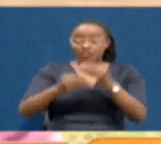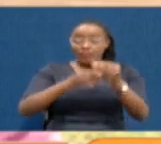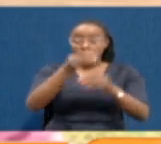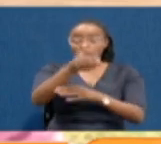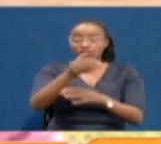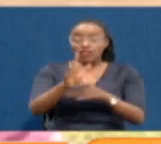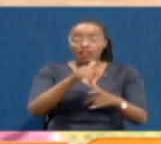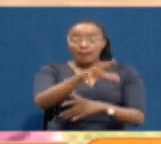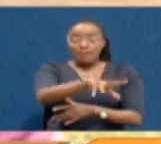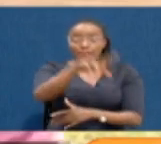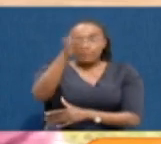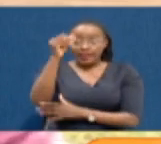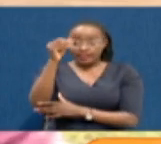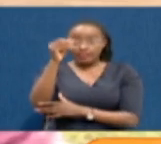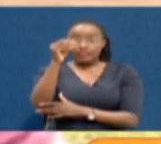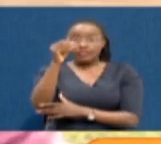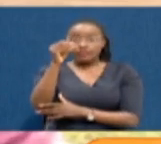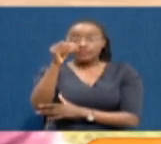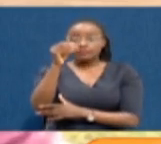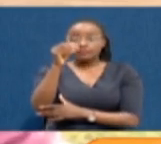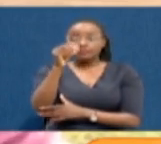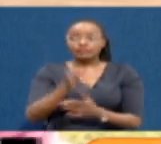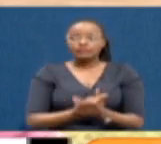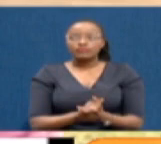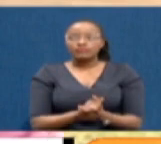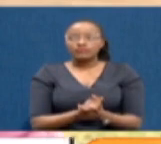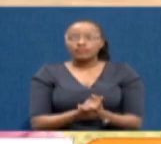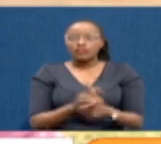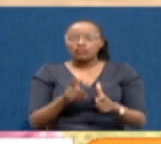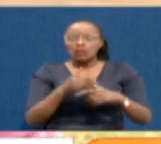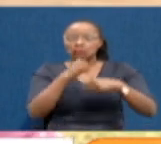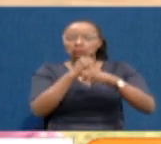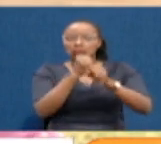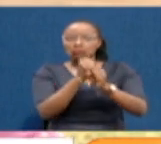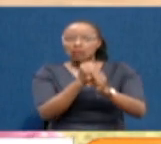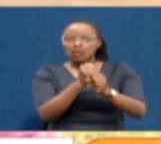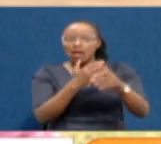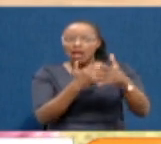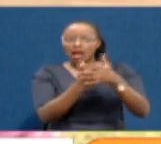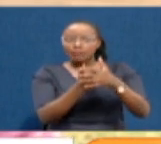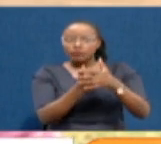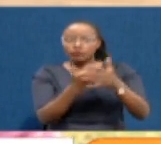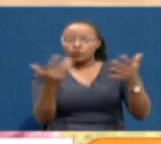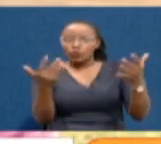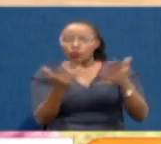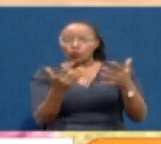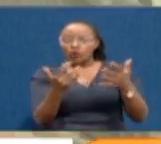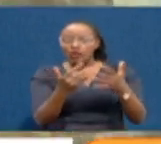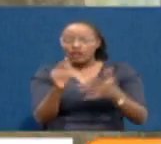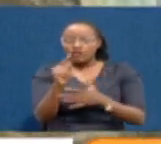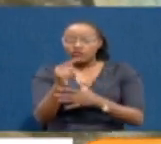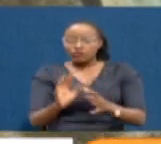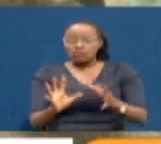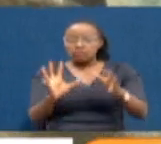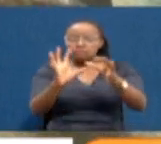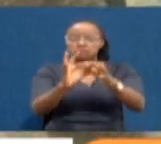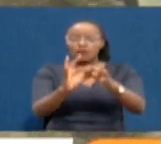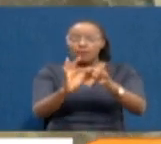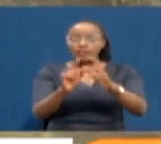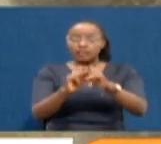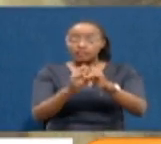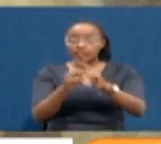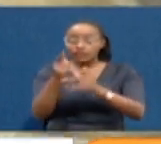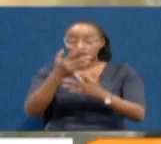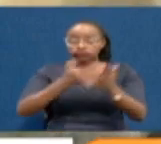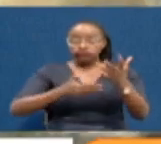ground, it takes me 3 months to pull it up from ground up to the point where now we do the fastest run. Shughuli nzima huanza